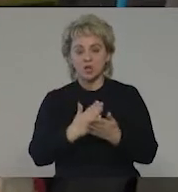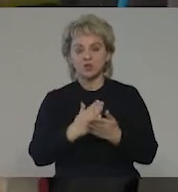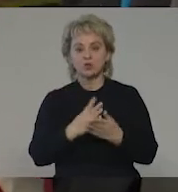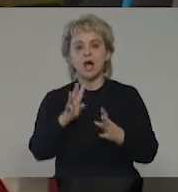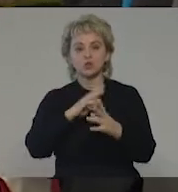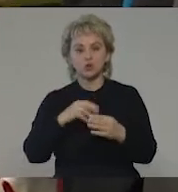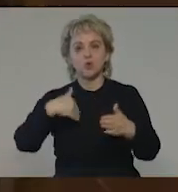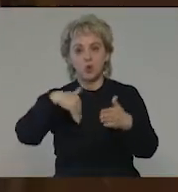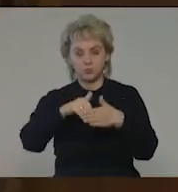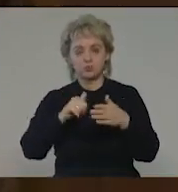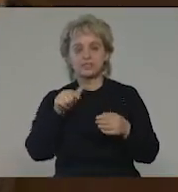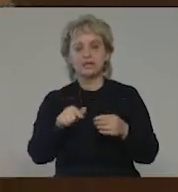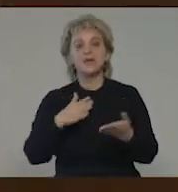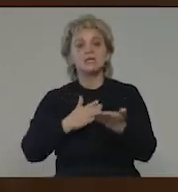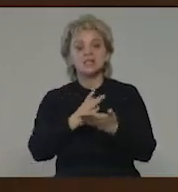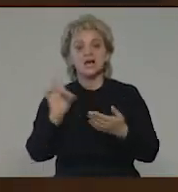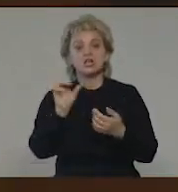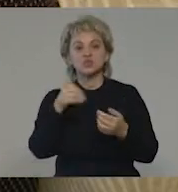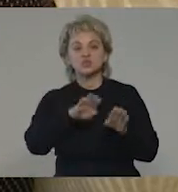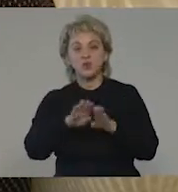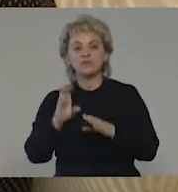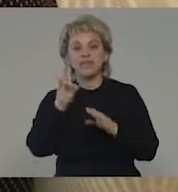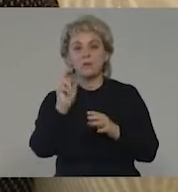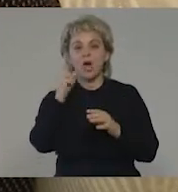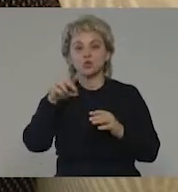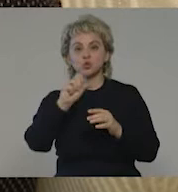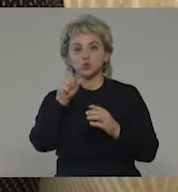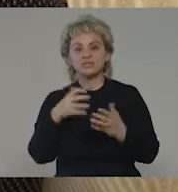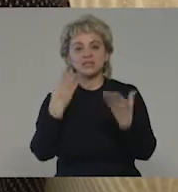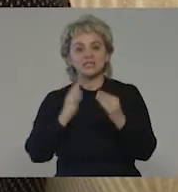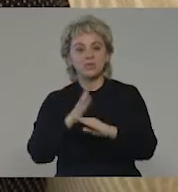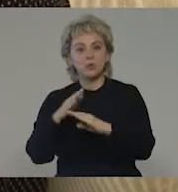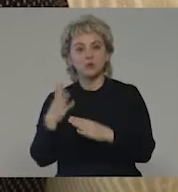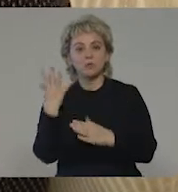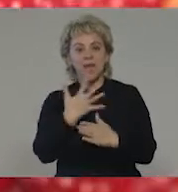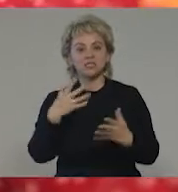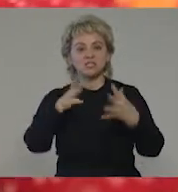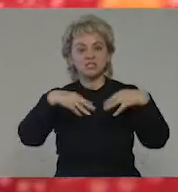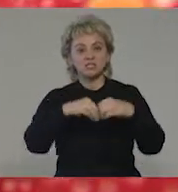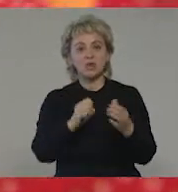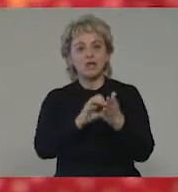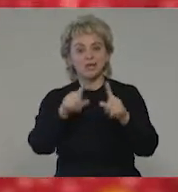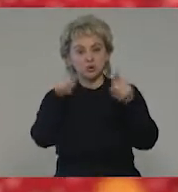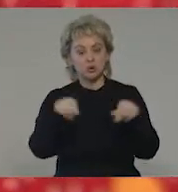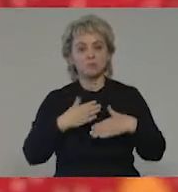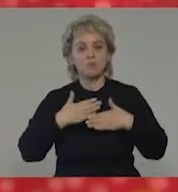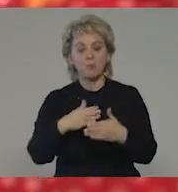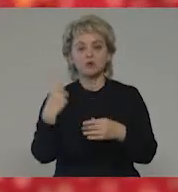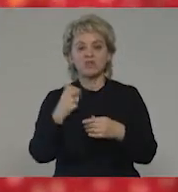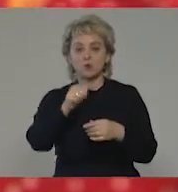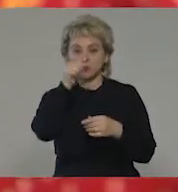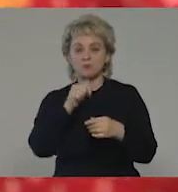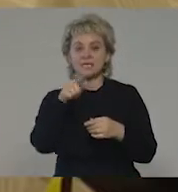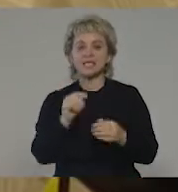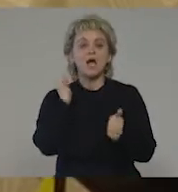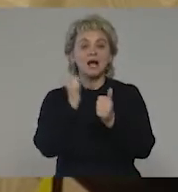в очередном отпуске. Сотрудник Ростовстата Наталья Максутова за день обходит 5 семей. Электронный планшет помогает уже второй месяц.